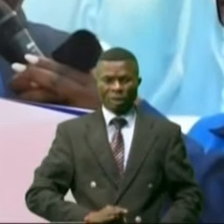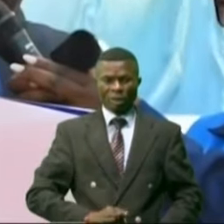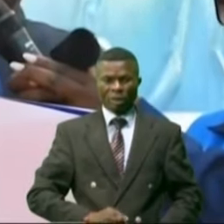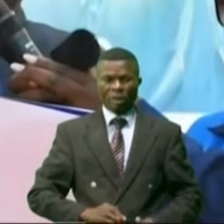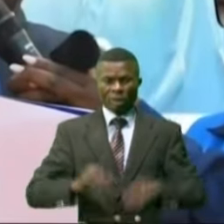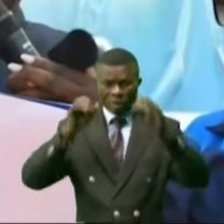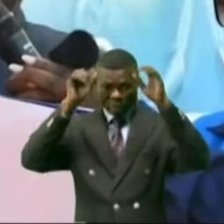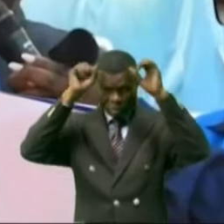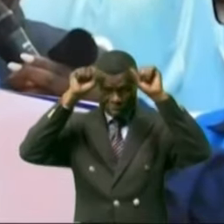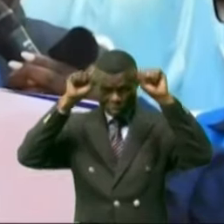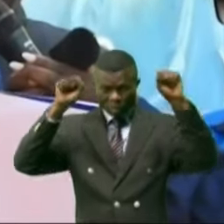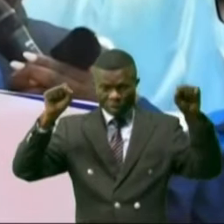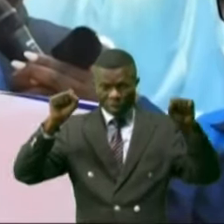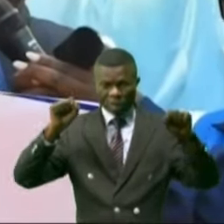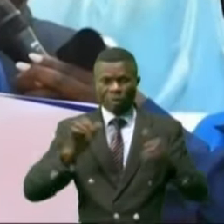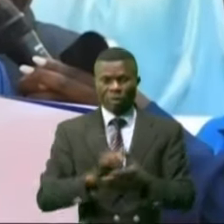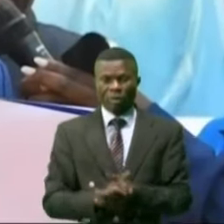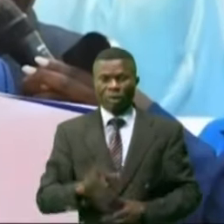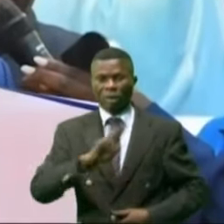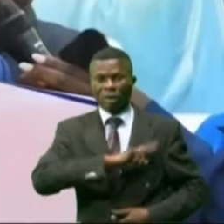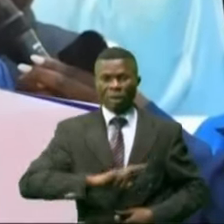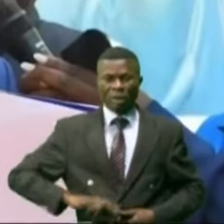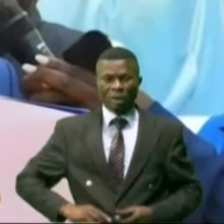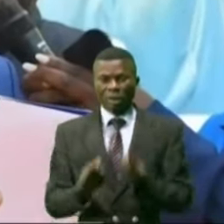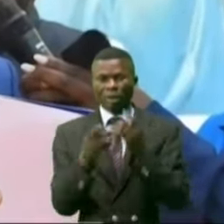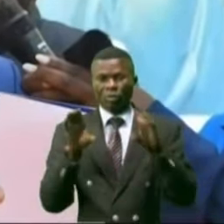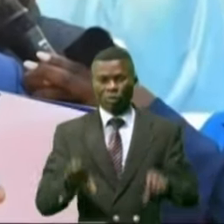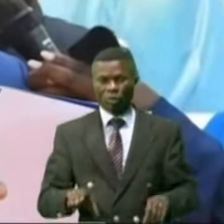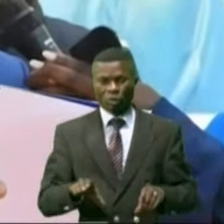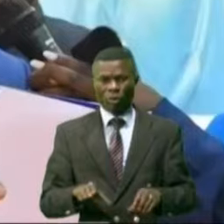Tshilombo, président de la République,